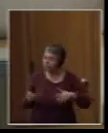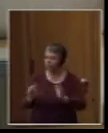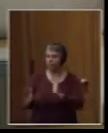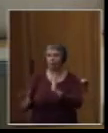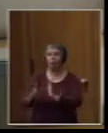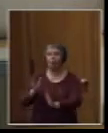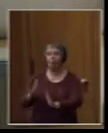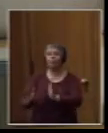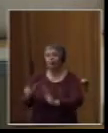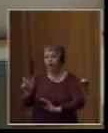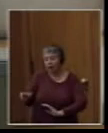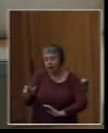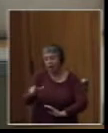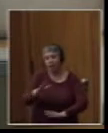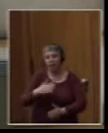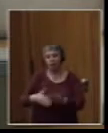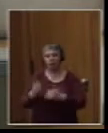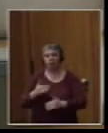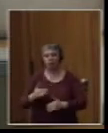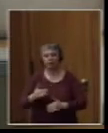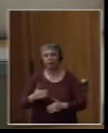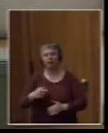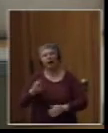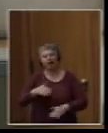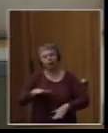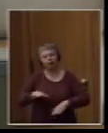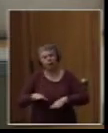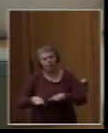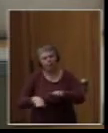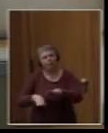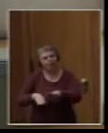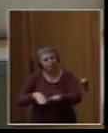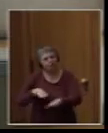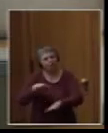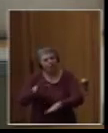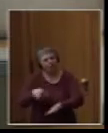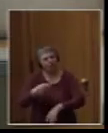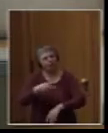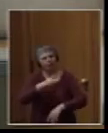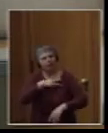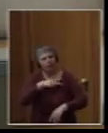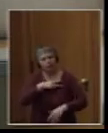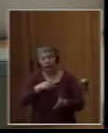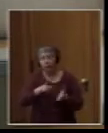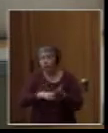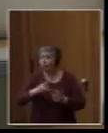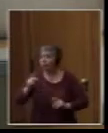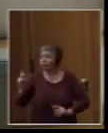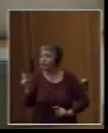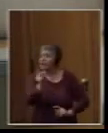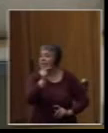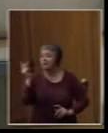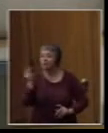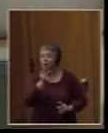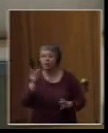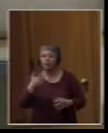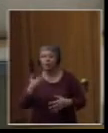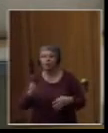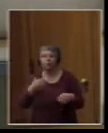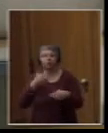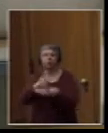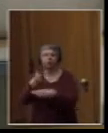Κάθε βήμα μετράει και όλοι έχουμε ευθύνη στο να κάνουμε μια κοινωνία ανοιχτή, μια κοινωνία δεκτική και προσβάσιμη στα άτομα με αναπηρίες.